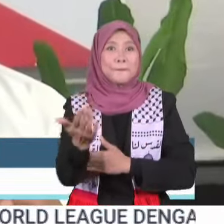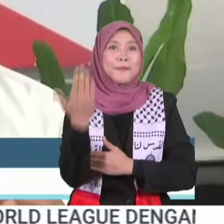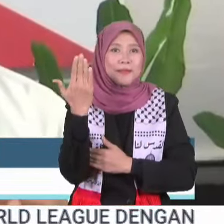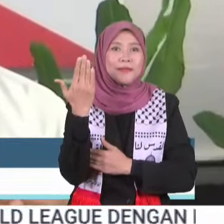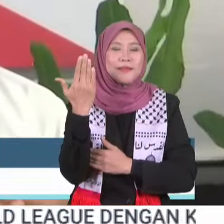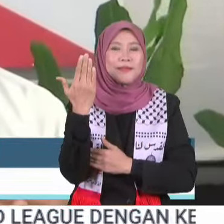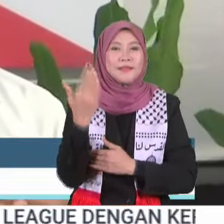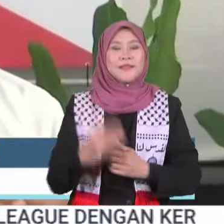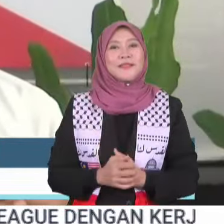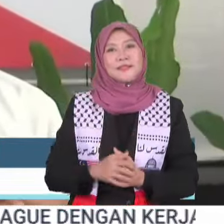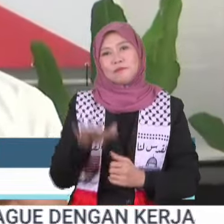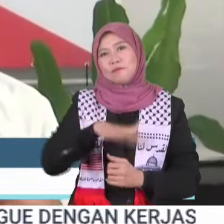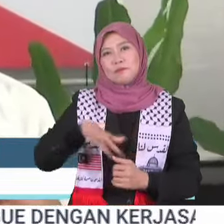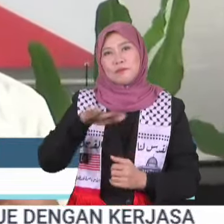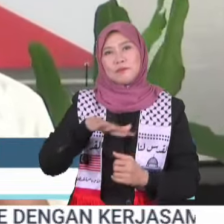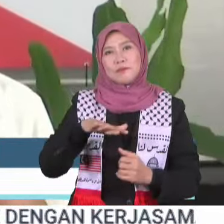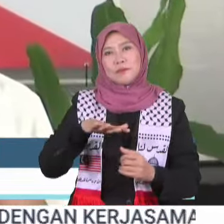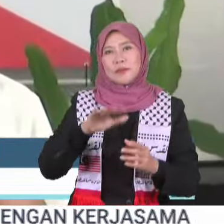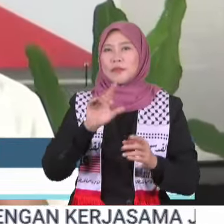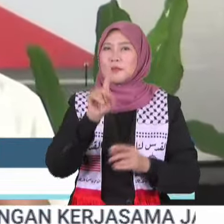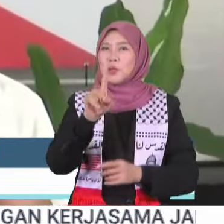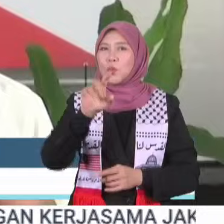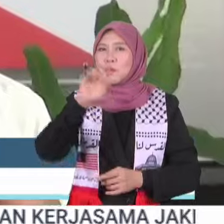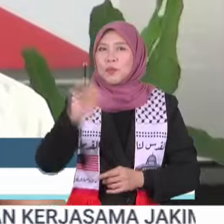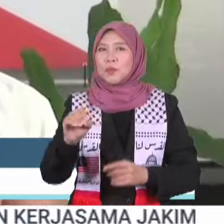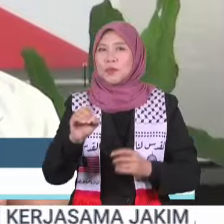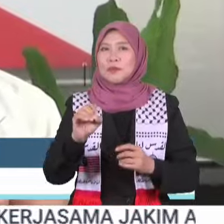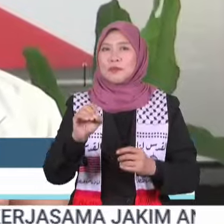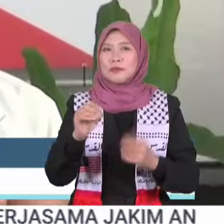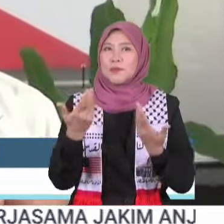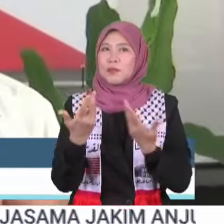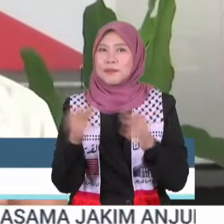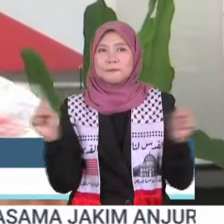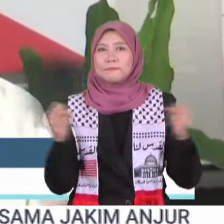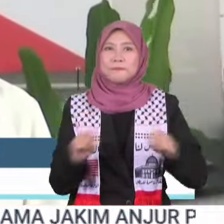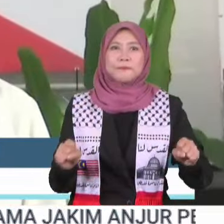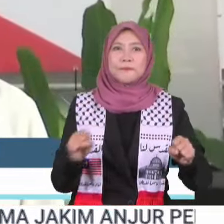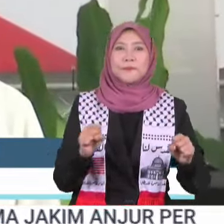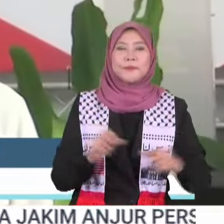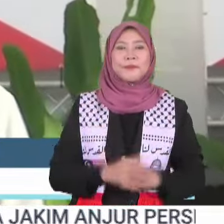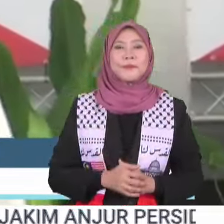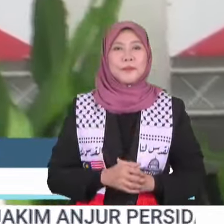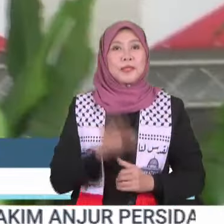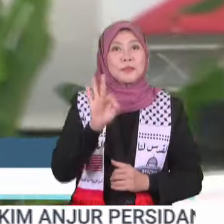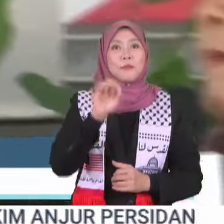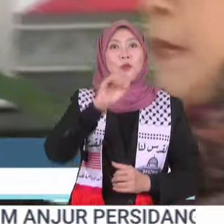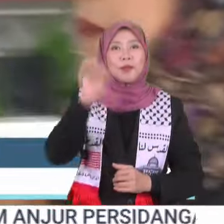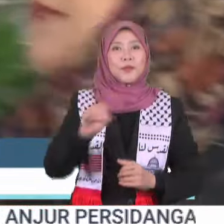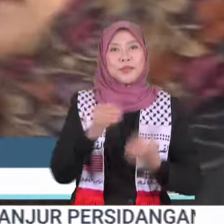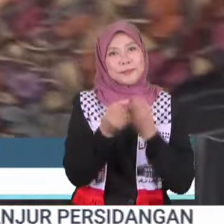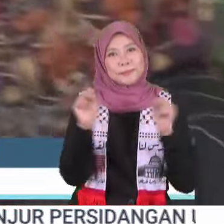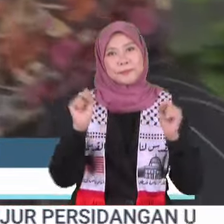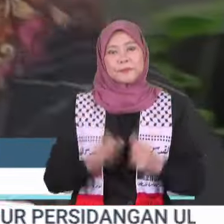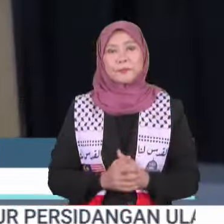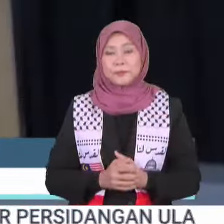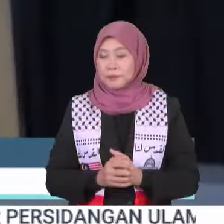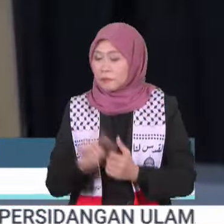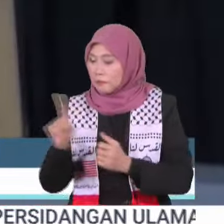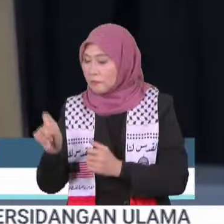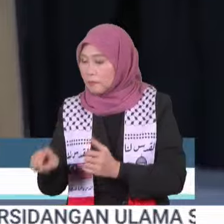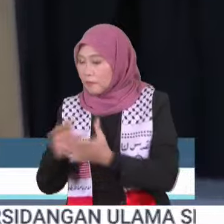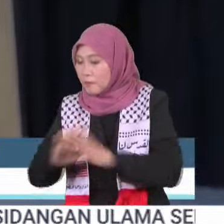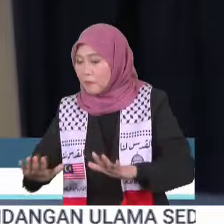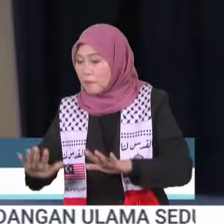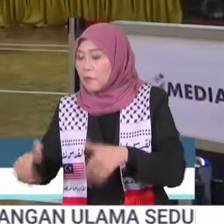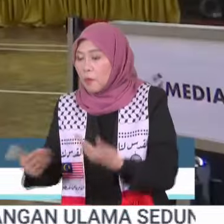dan sudah hampir 100% persiapan telah dilaksanakan. Dari segi keselamatan macam mana, Tuan? Dari segi